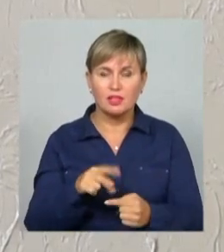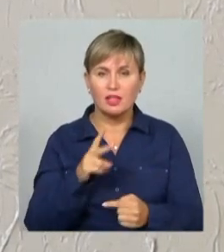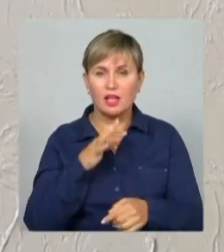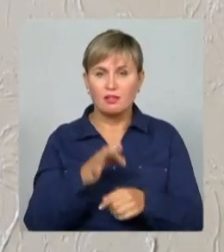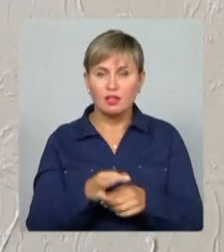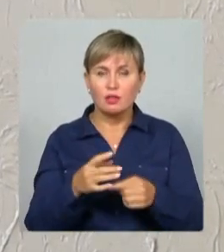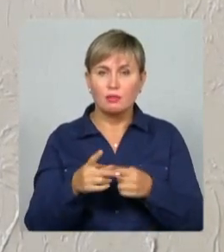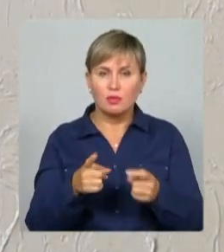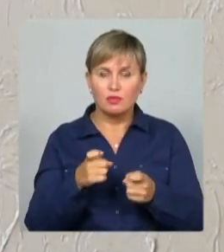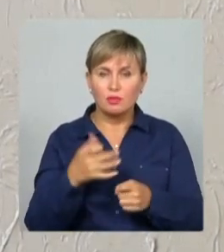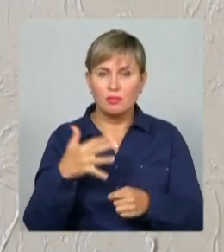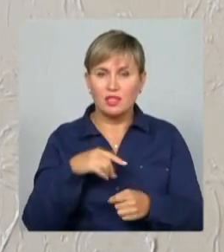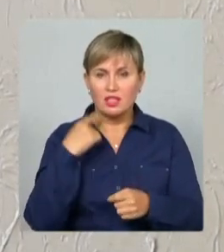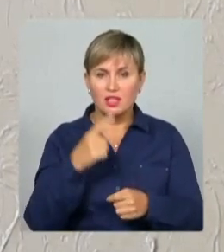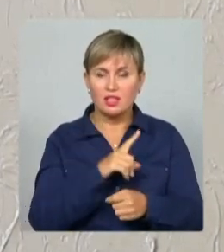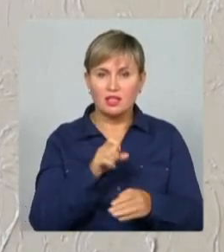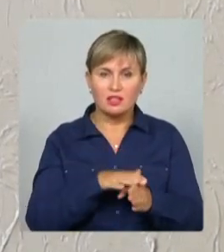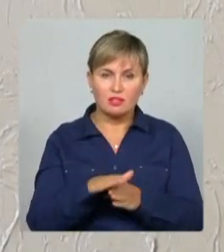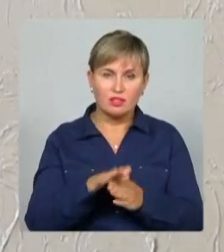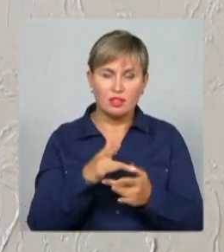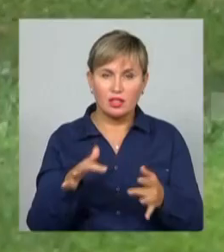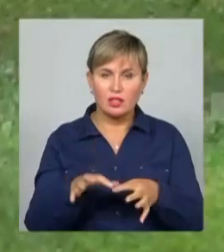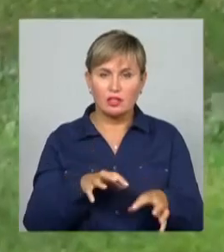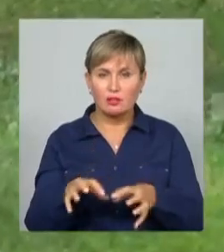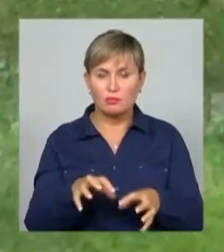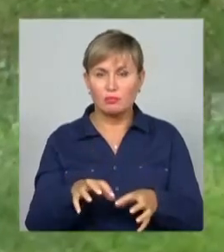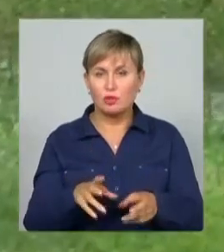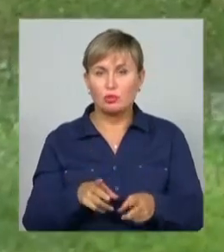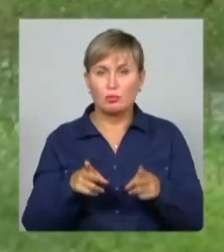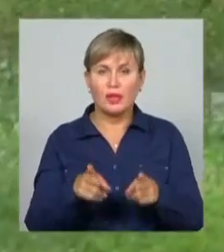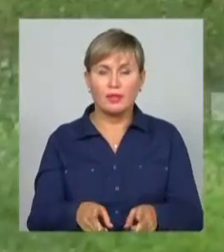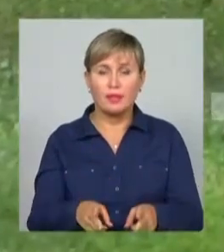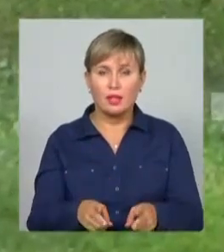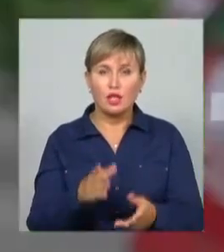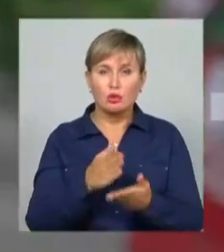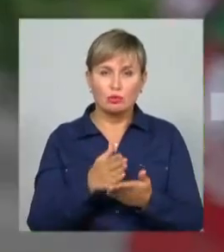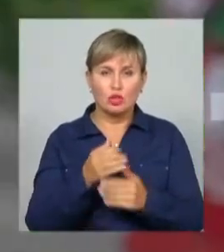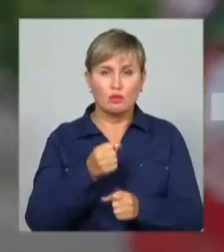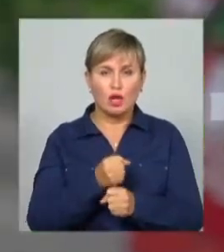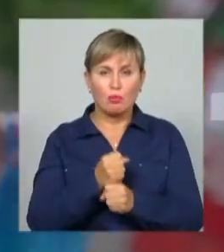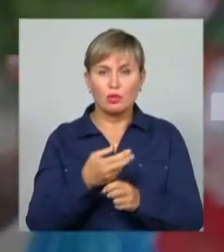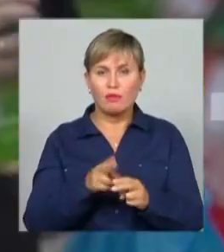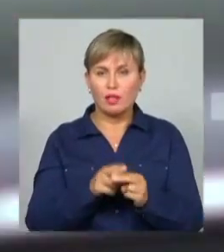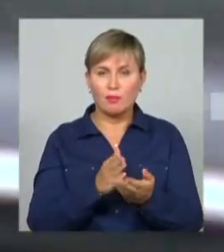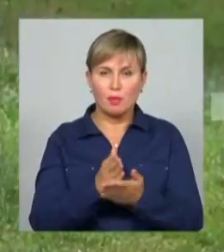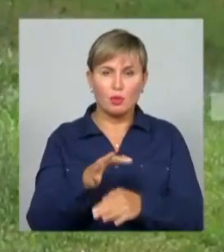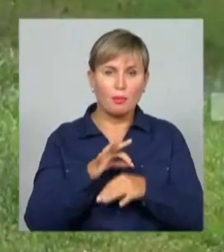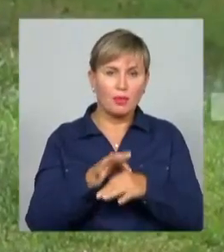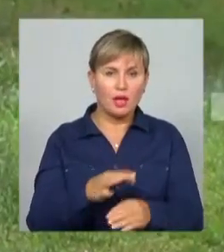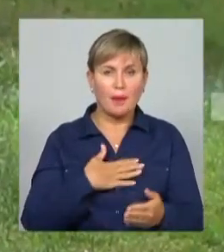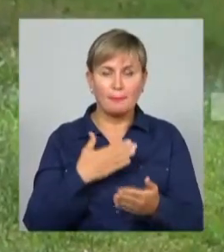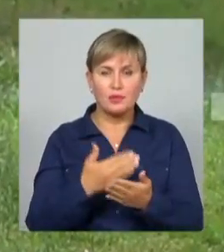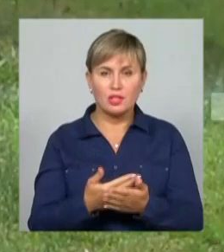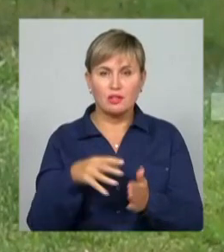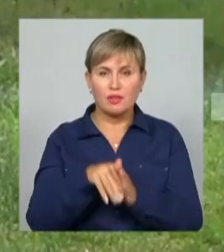ответственности привлечено 50 лиц за совершение коррупционных преступлений. Существенную работу в этом направлении провели и общественники.